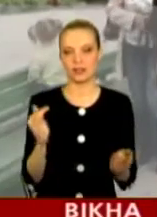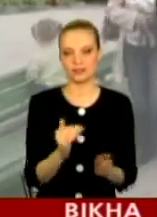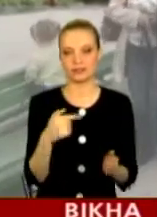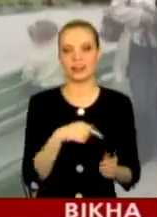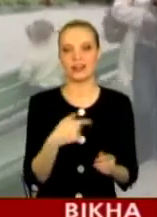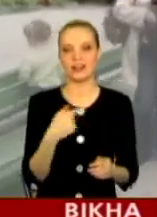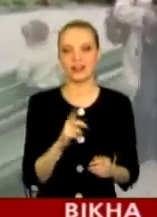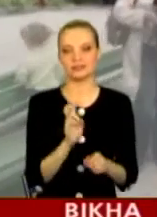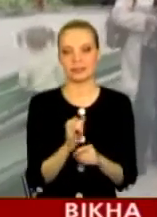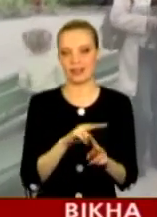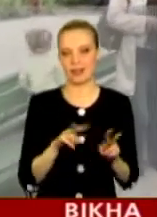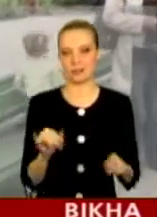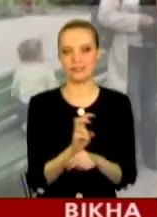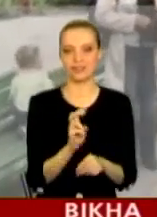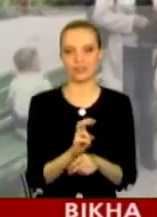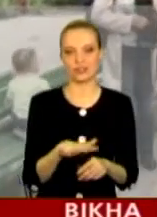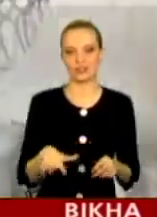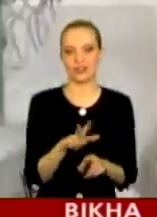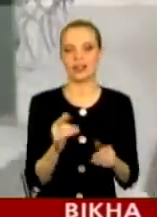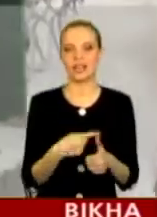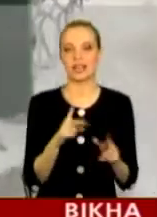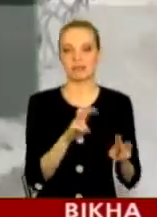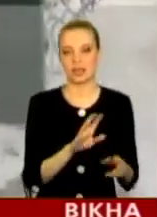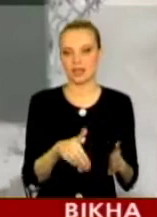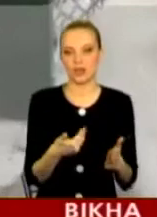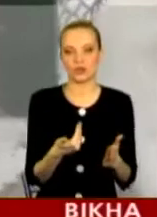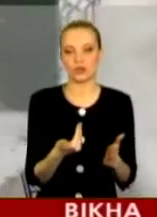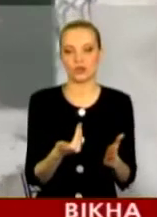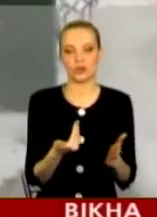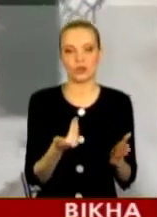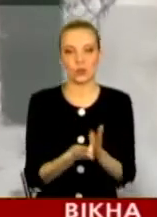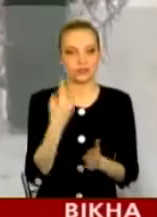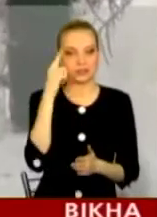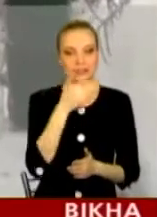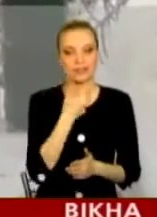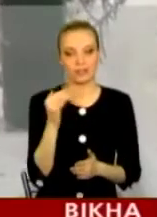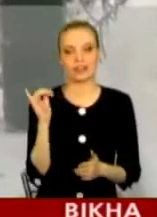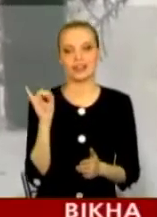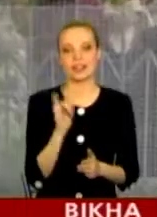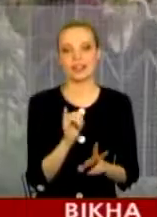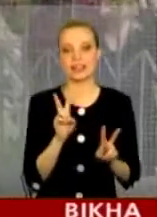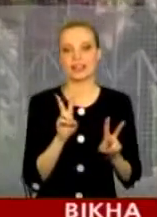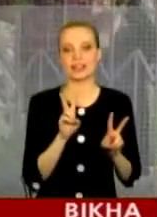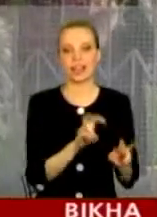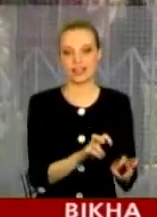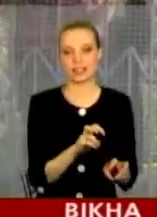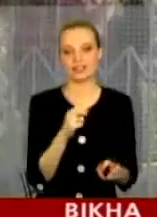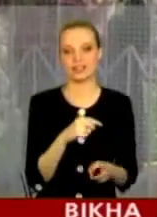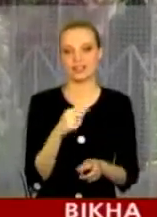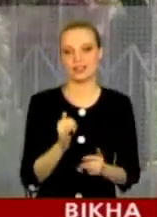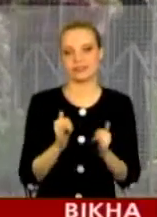дивом поділяють і відвідувачі. Імення крихітці досі не вигадали і наректи